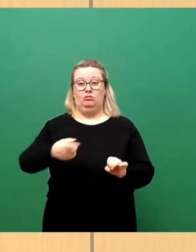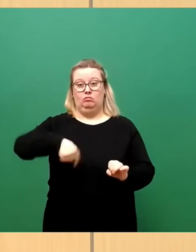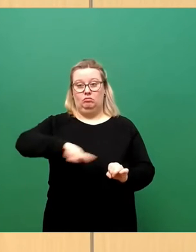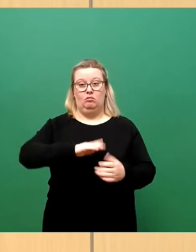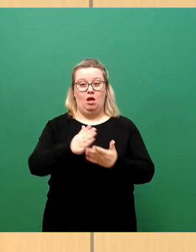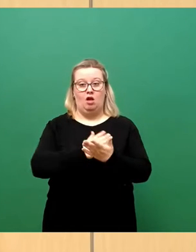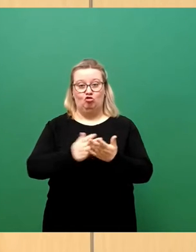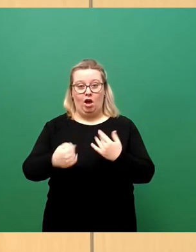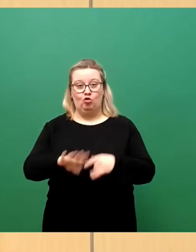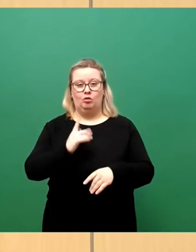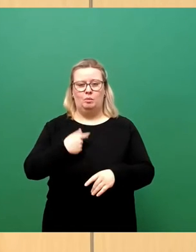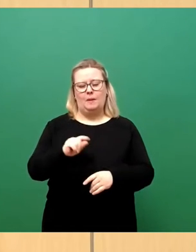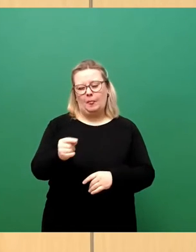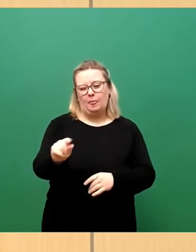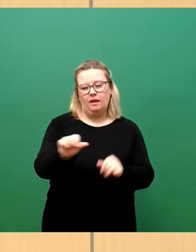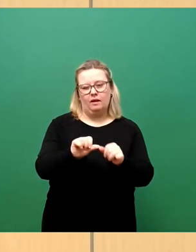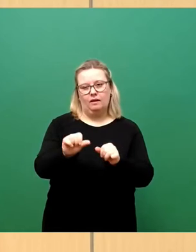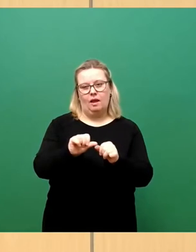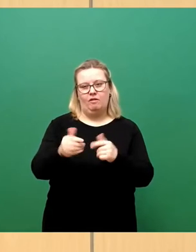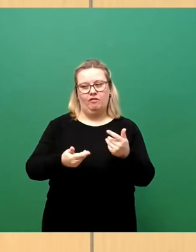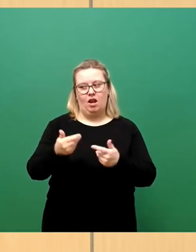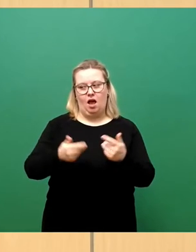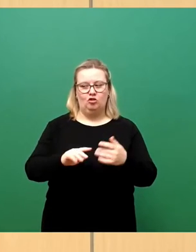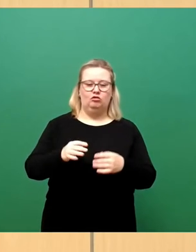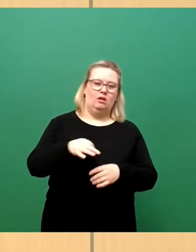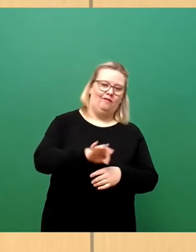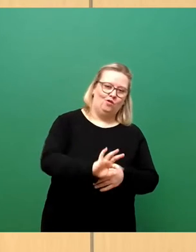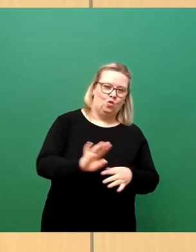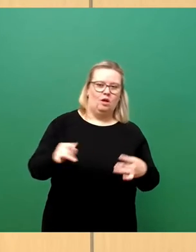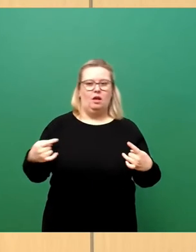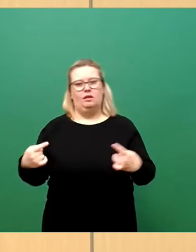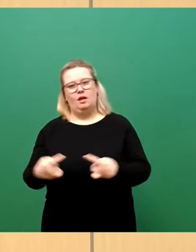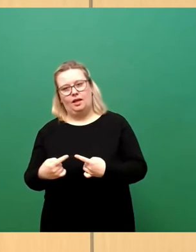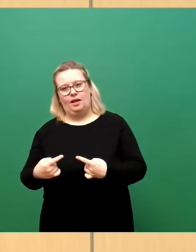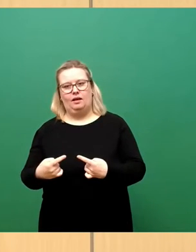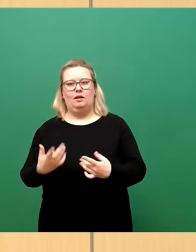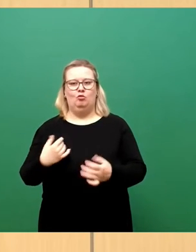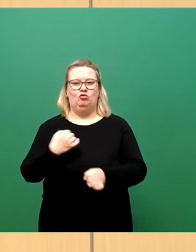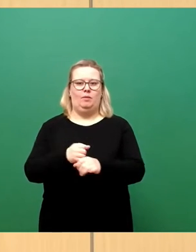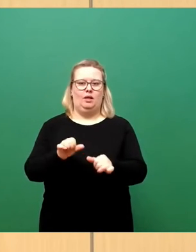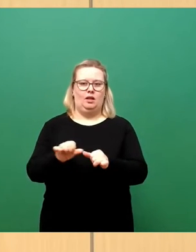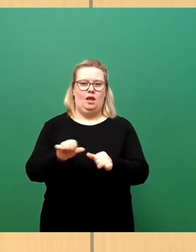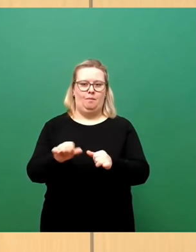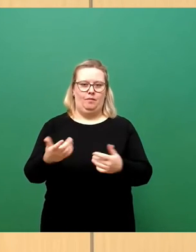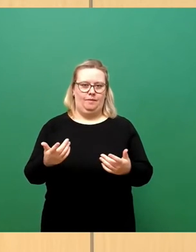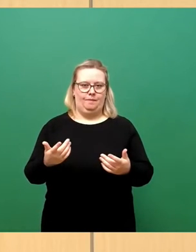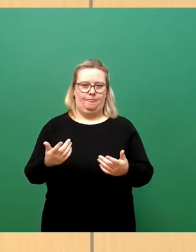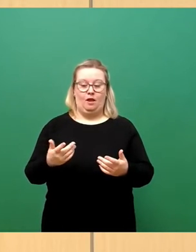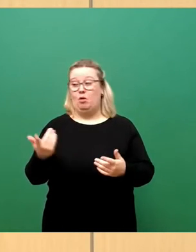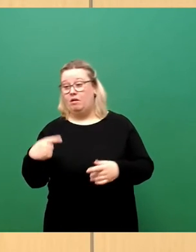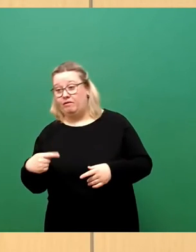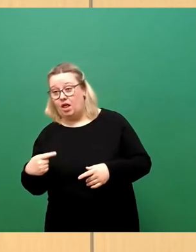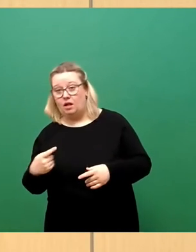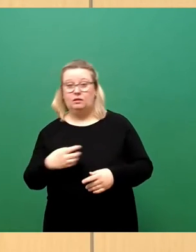mit einer hauchdünnen Mehrheit fällt, dafür, dagegen. Das hängt dann bei den knappen Mehrheiten hier im Moment davon ab, ob dort jemand fehlt, da jemand krank